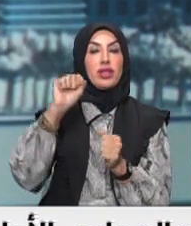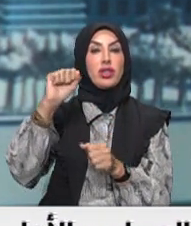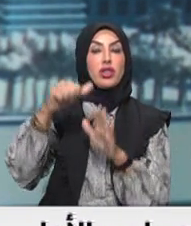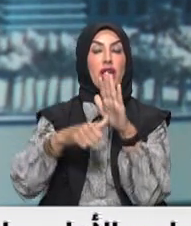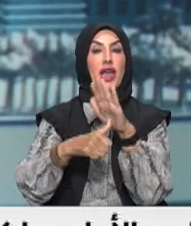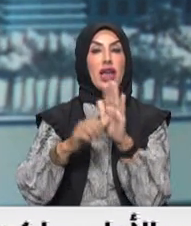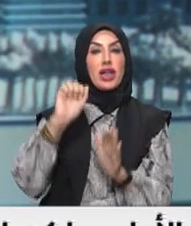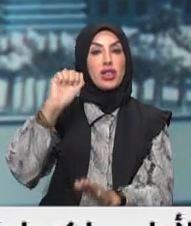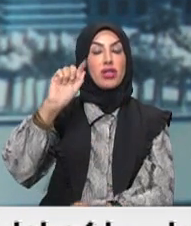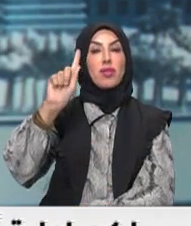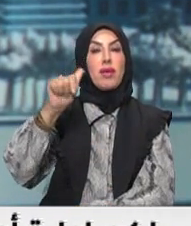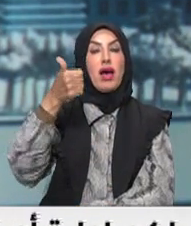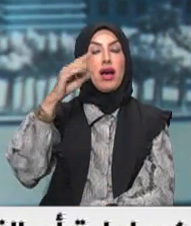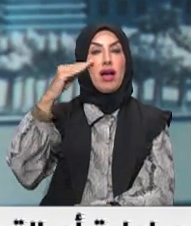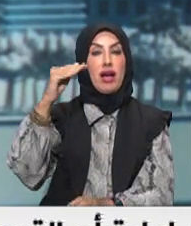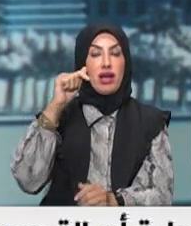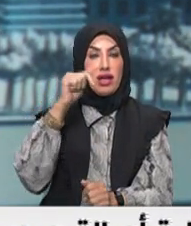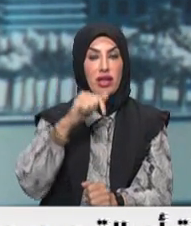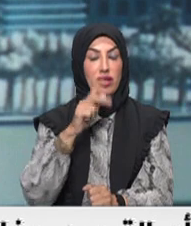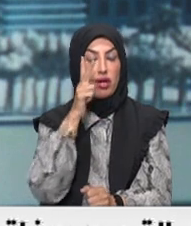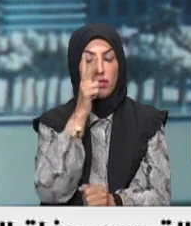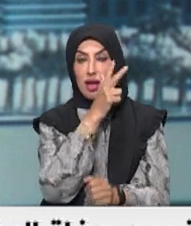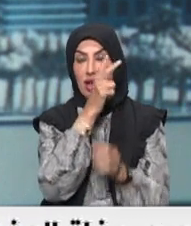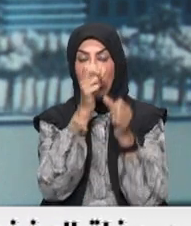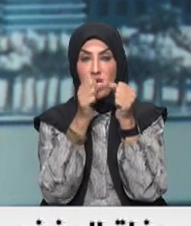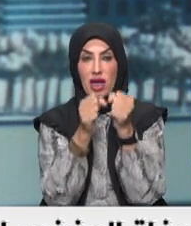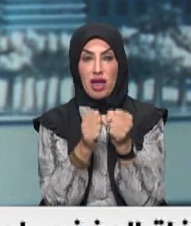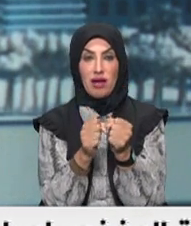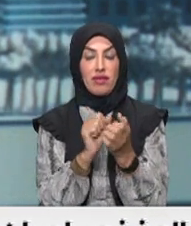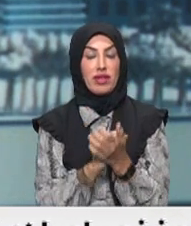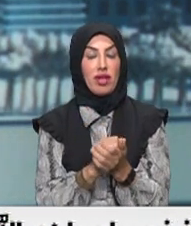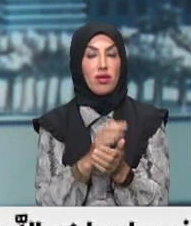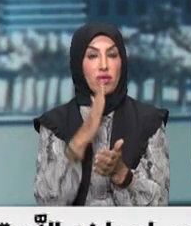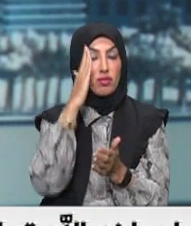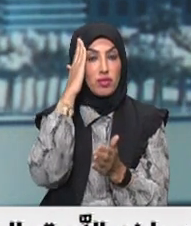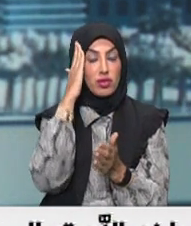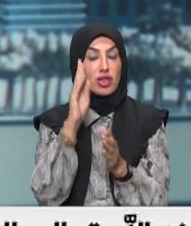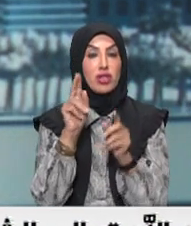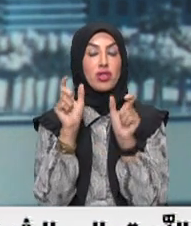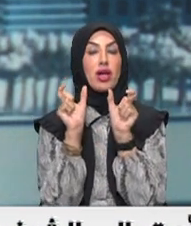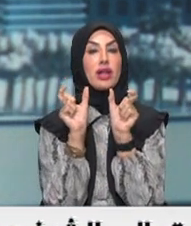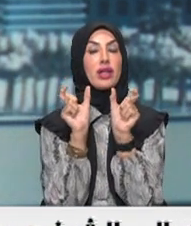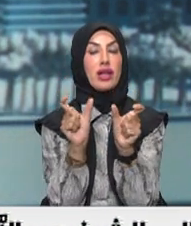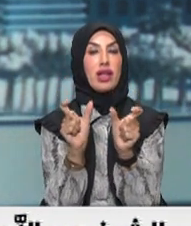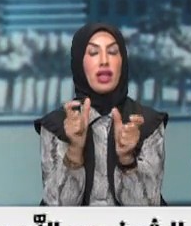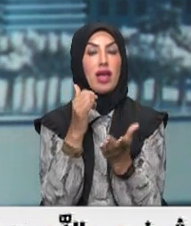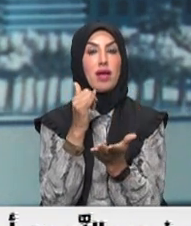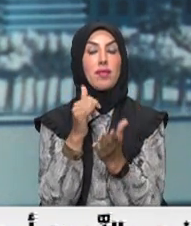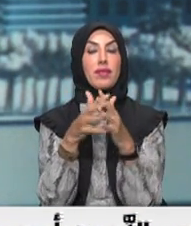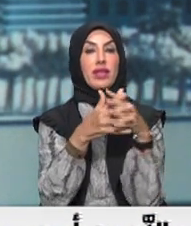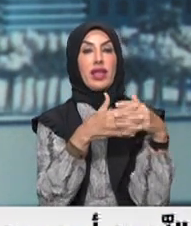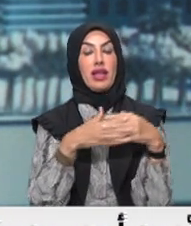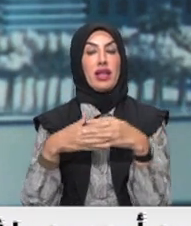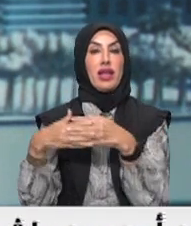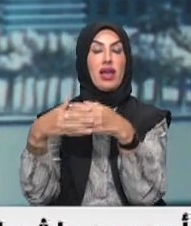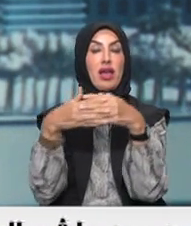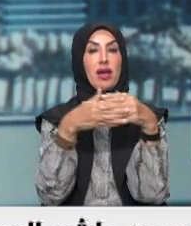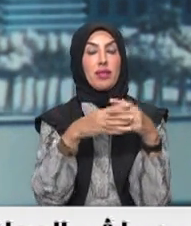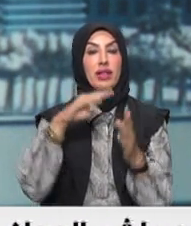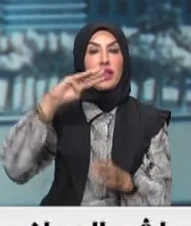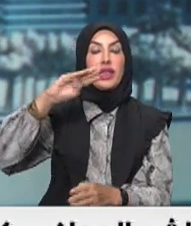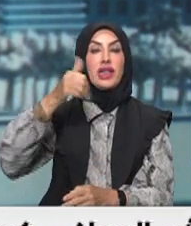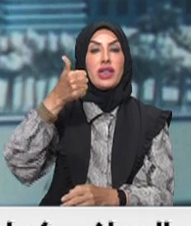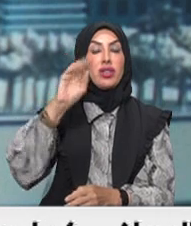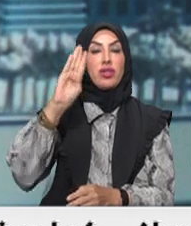الشيخ صباح خالد الحمد الصباح حفظه الله مستشار الامن القومي الامريكي جاك سوليفان على هامش اعمال اجتماعات